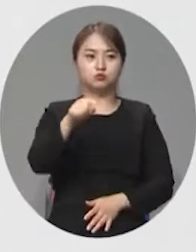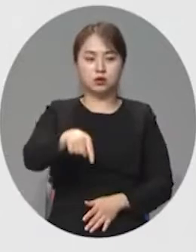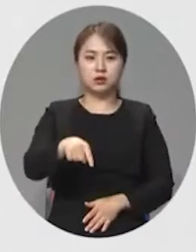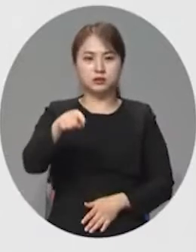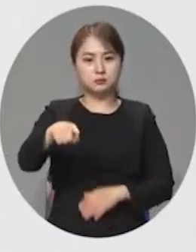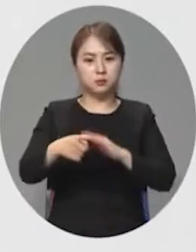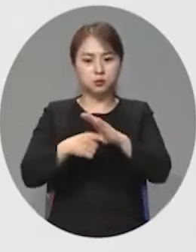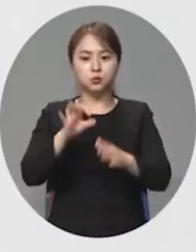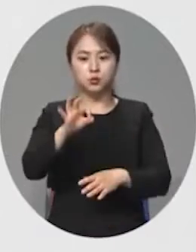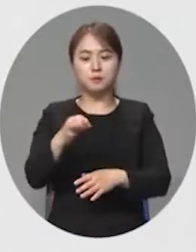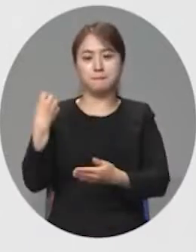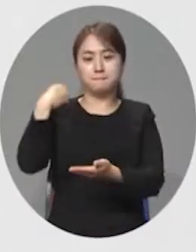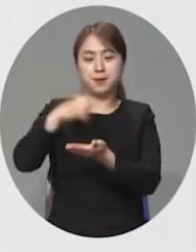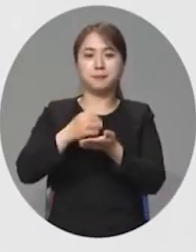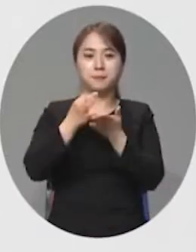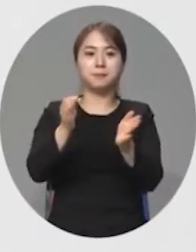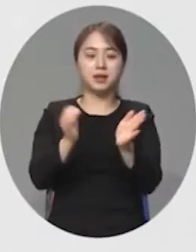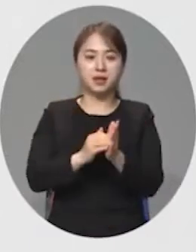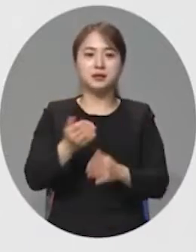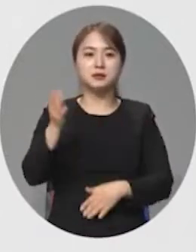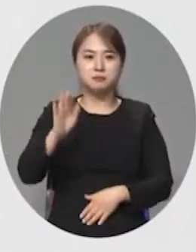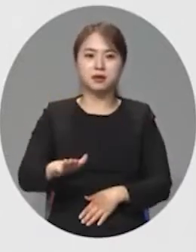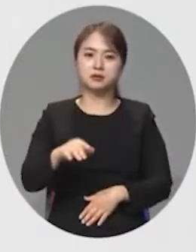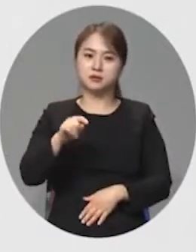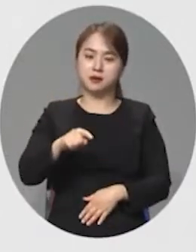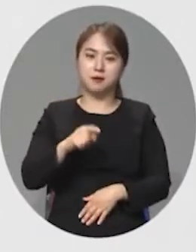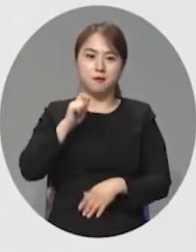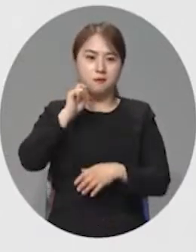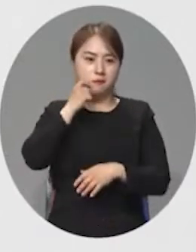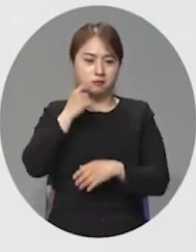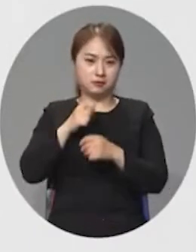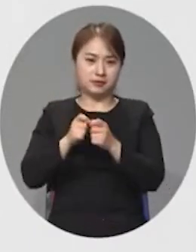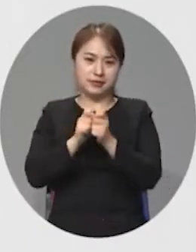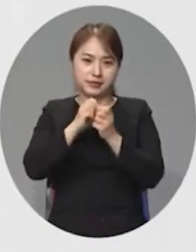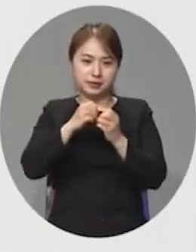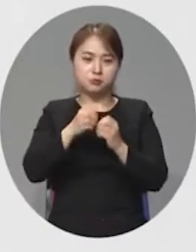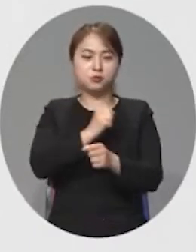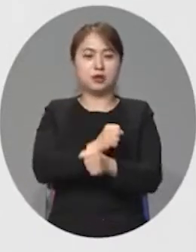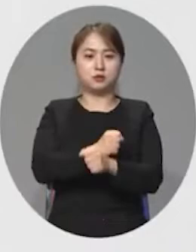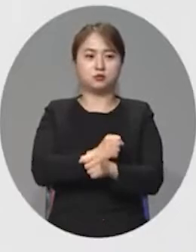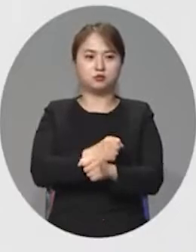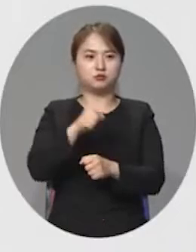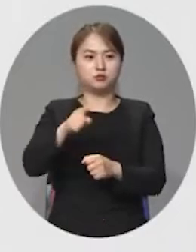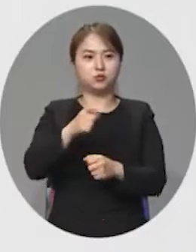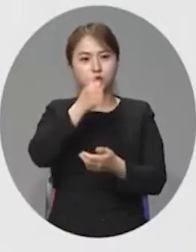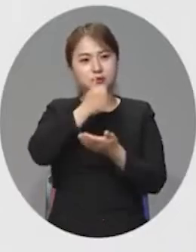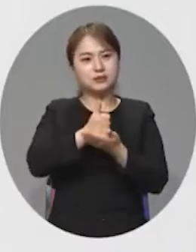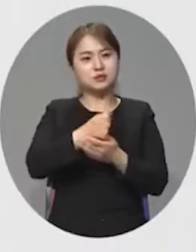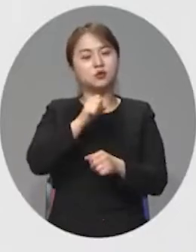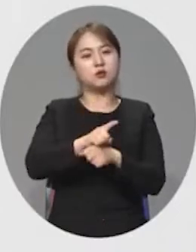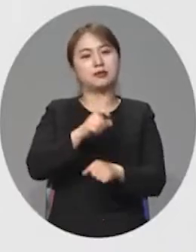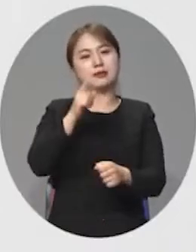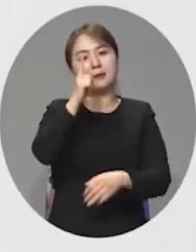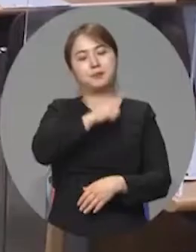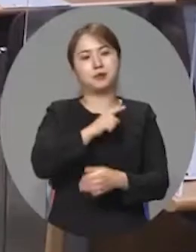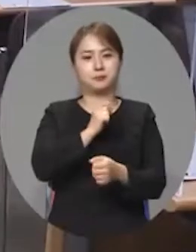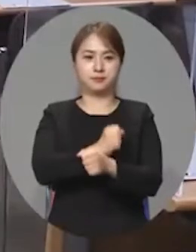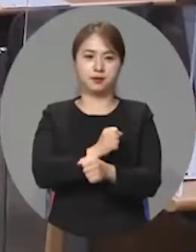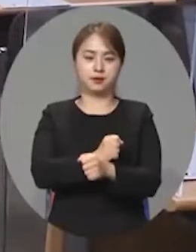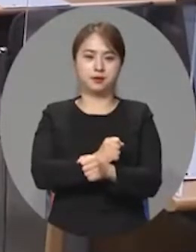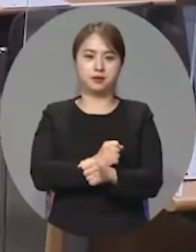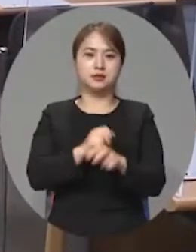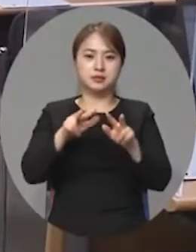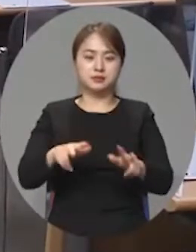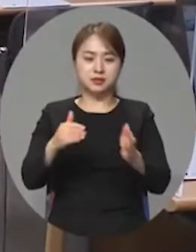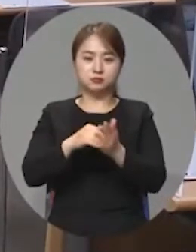반원 하긴 했지만 고의성이 짓고 시 예산을 빼돌린 점은 죄질이 좋지 않다 고 밝혔습니다 그동안